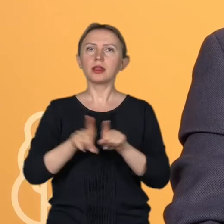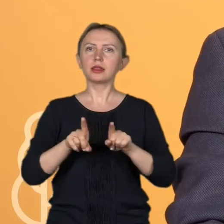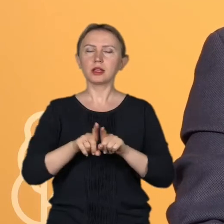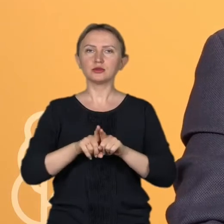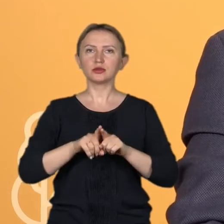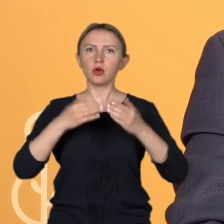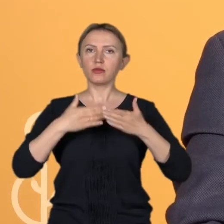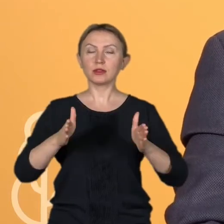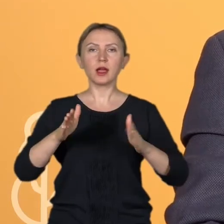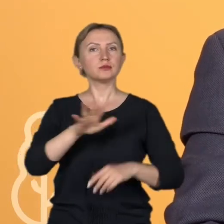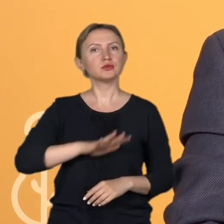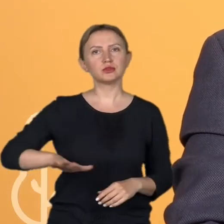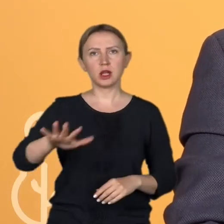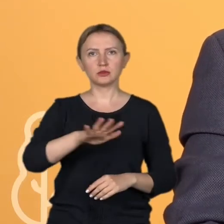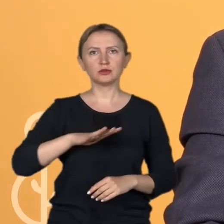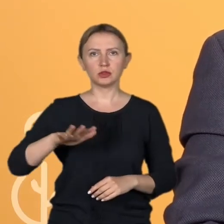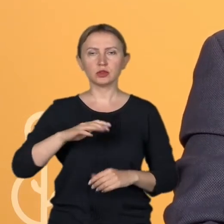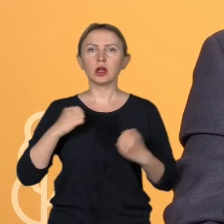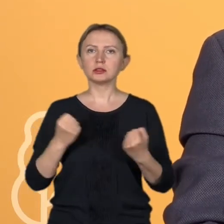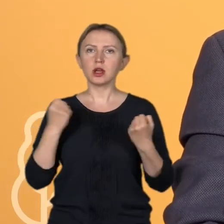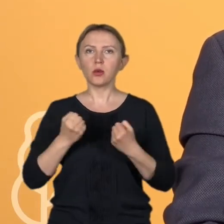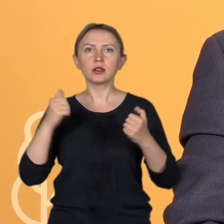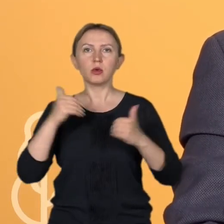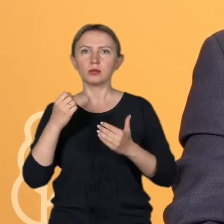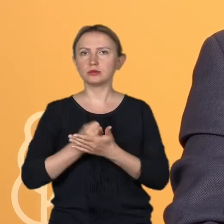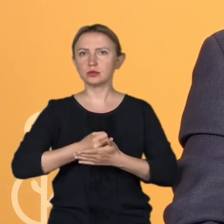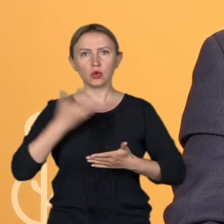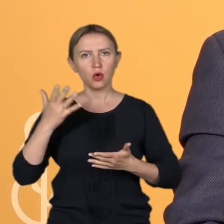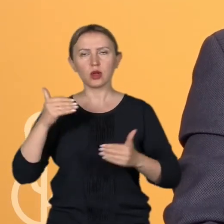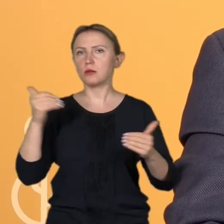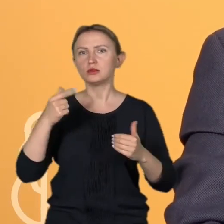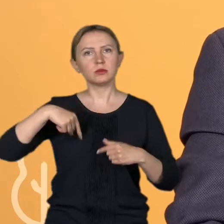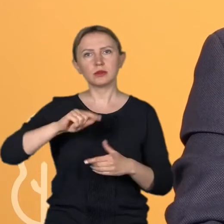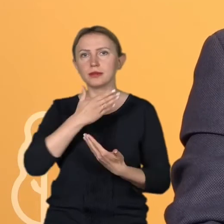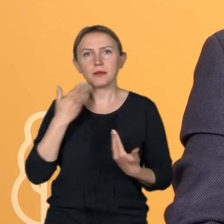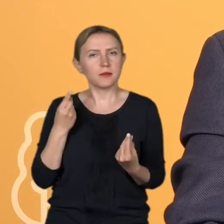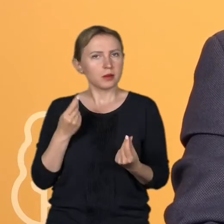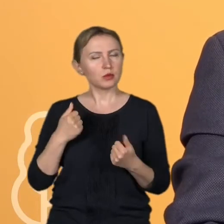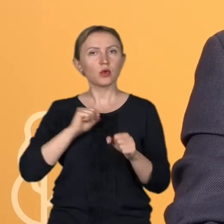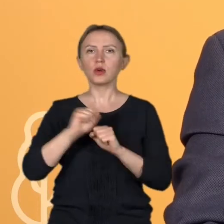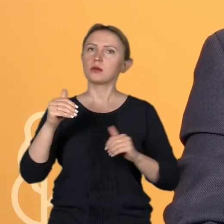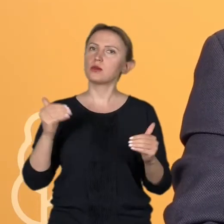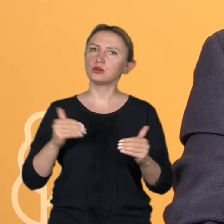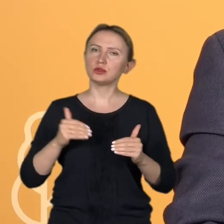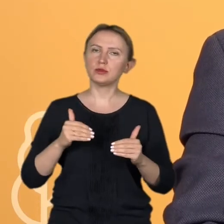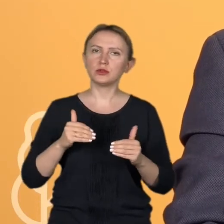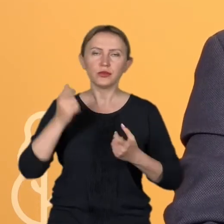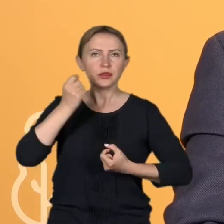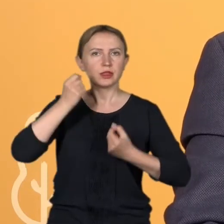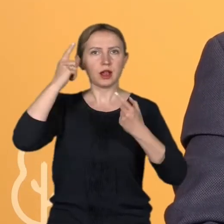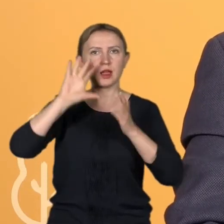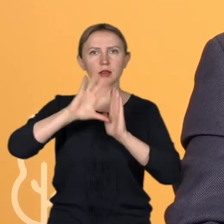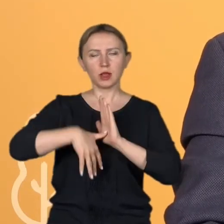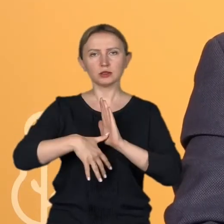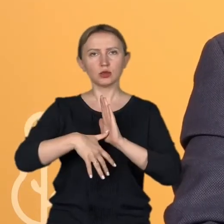otwiera, ponieważ ta przestrzenie dla takiego funkcjonowania mogło być kosztowne i może nie stać w miastach, więc też jest takie pole do właśnie w inteligentnym